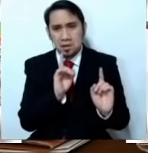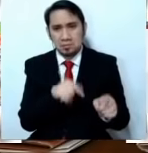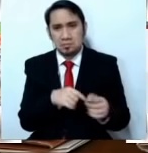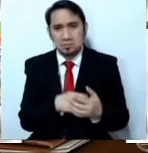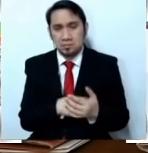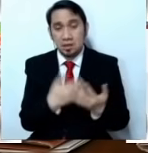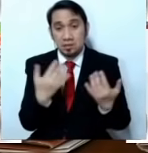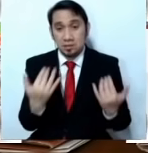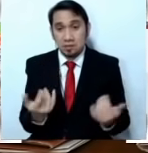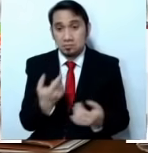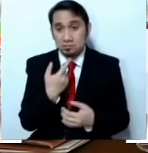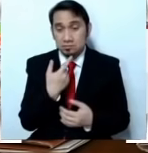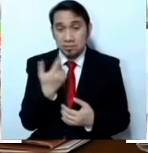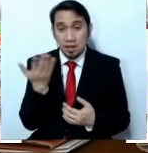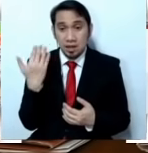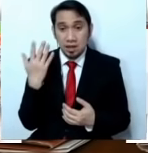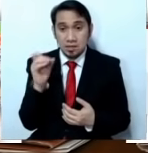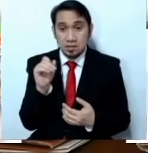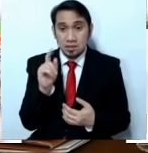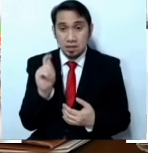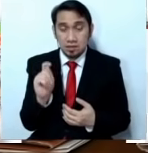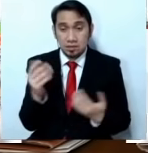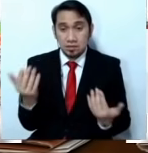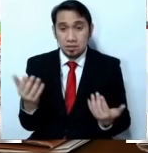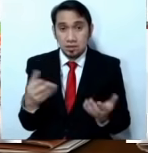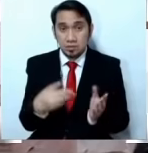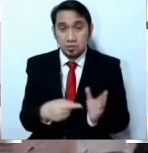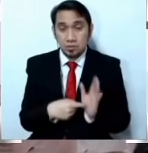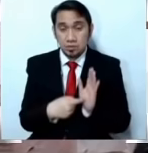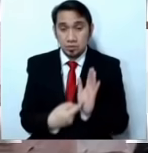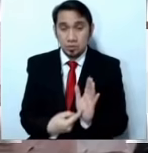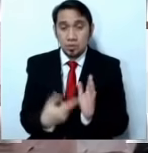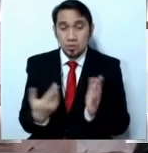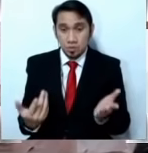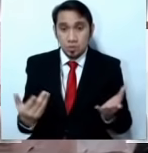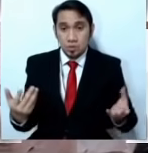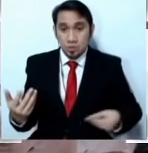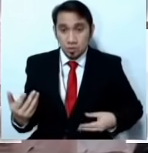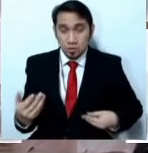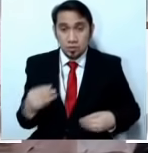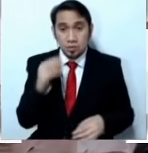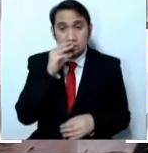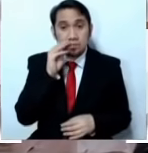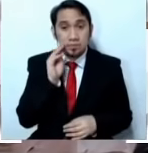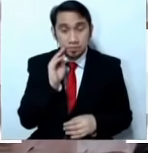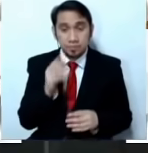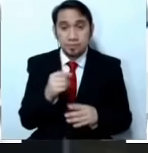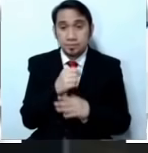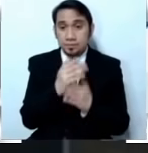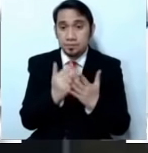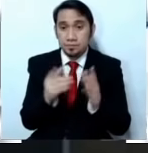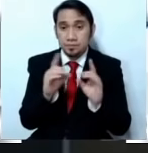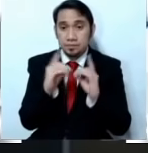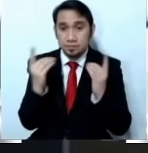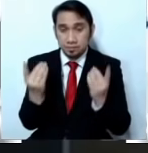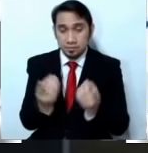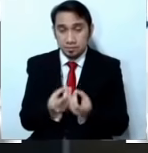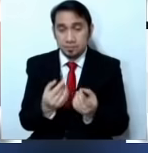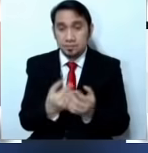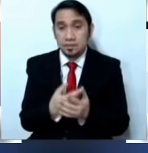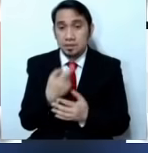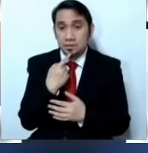Sabado naman, may inilabas na alegasyon ng korupsyon si Senador Manny Pacquiao sa ilang departamento ng kasalukuyang administrasyon. Buwelta ng